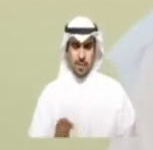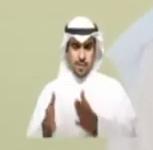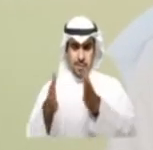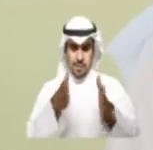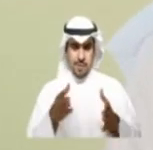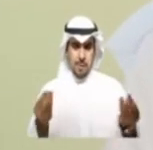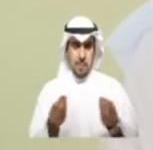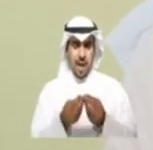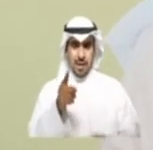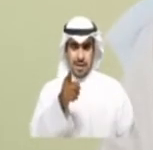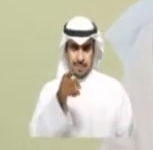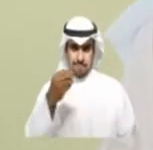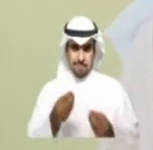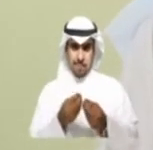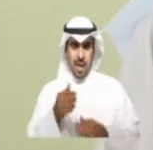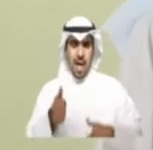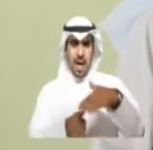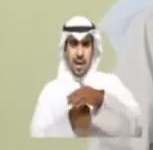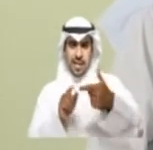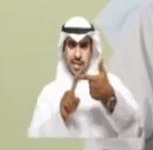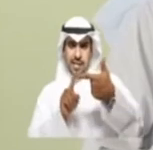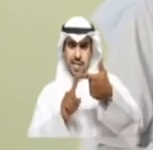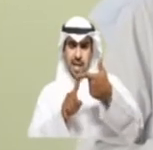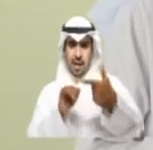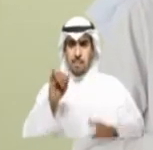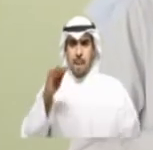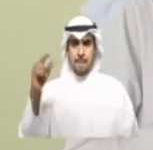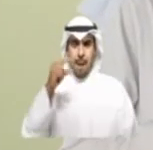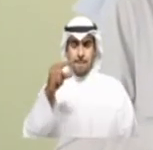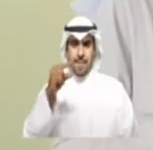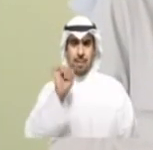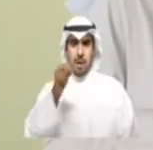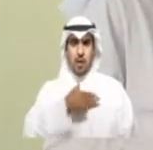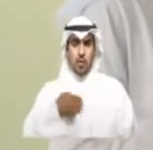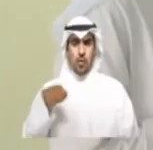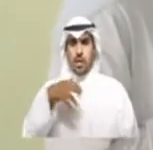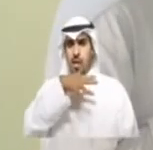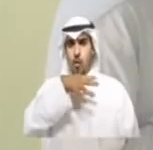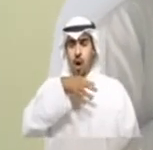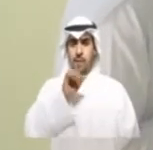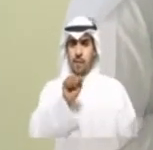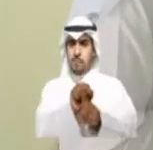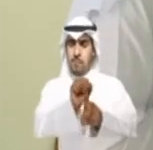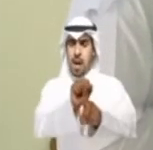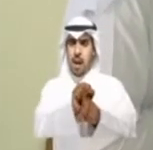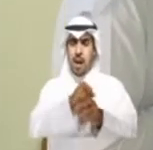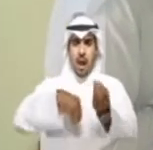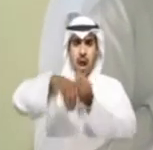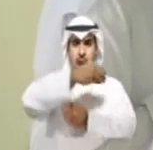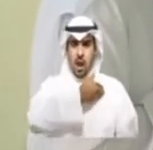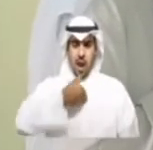العليم، نائب رئيس بعثة الحج في بعثة الحج الكويتية في مكة المكرمة. بداية تقبل الله